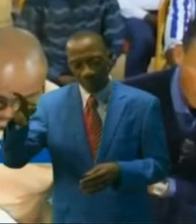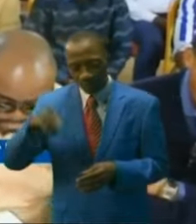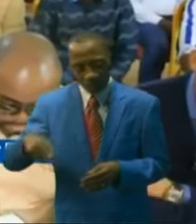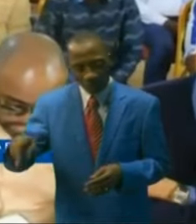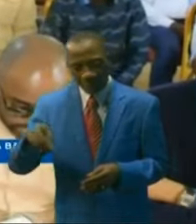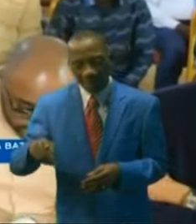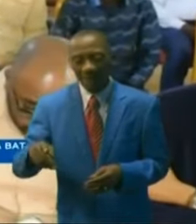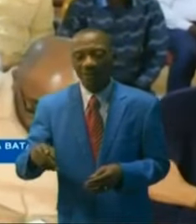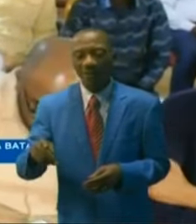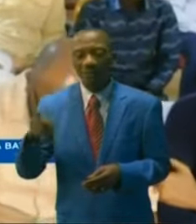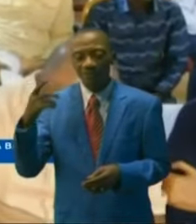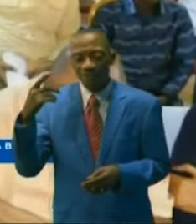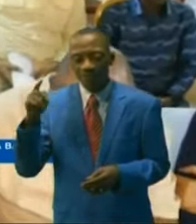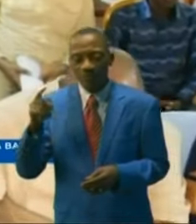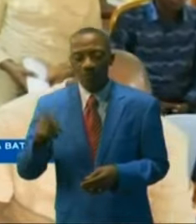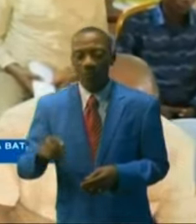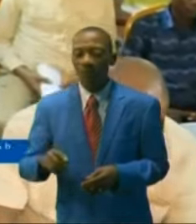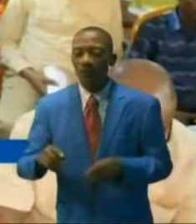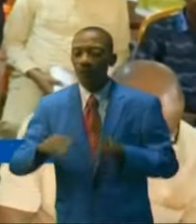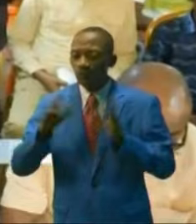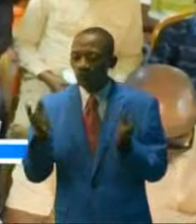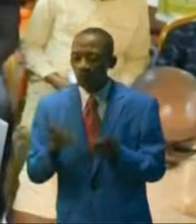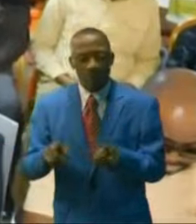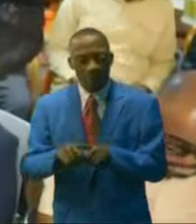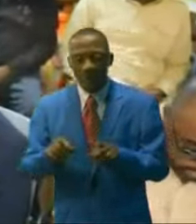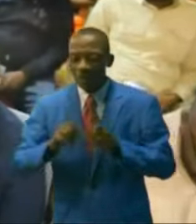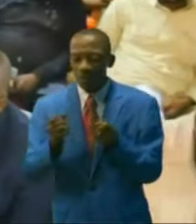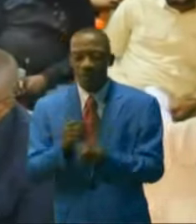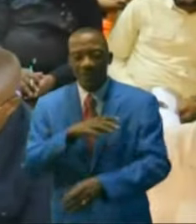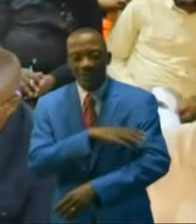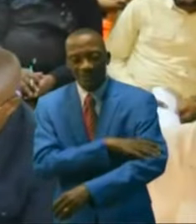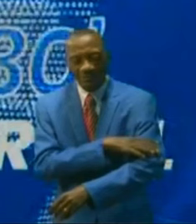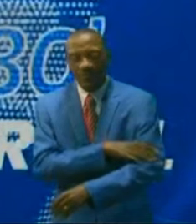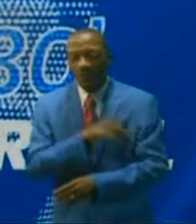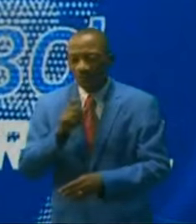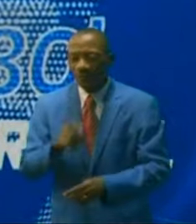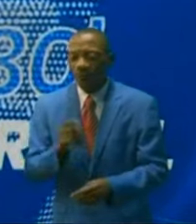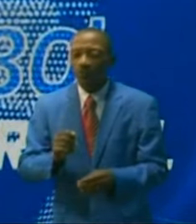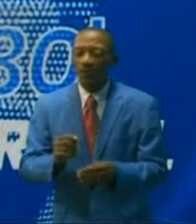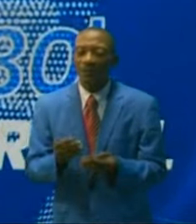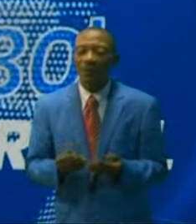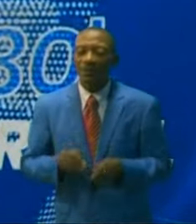division, la société civile et tant d'autres personnalités.